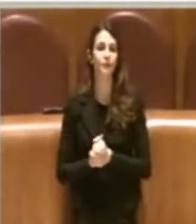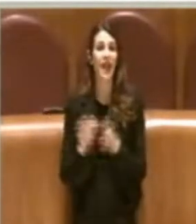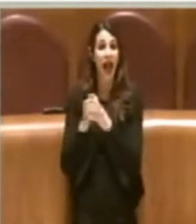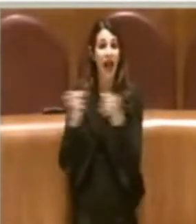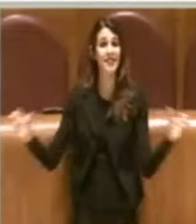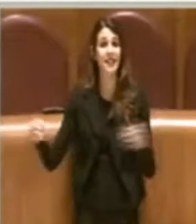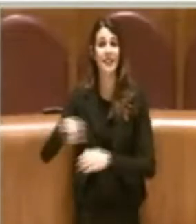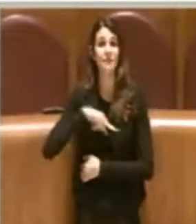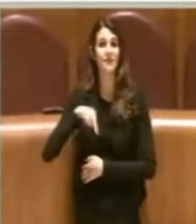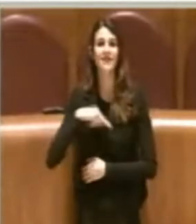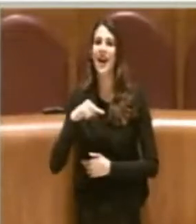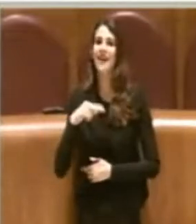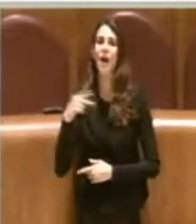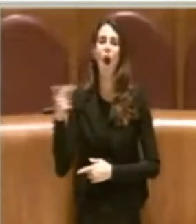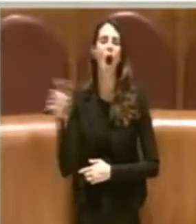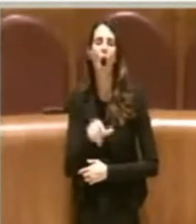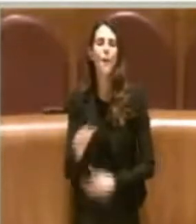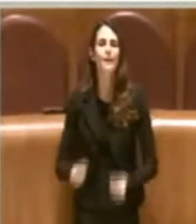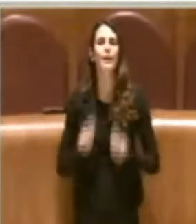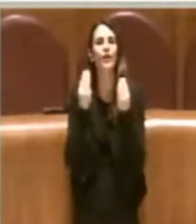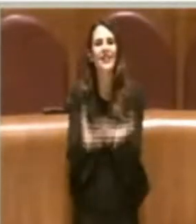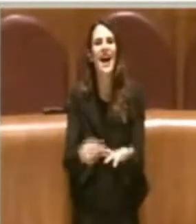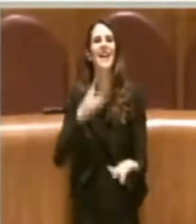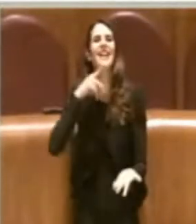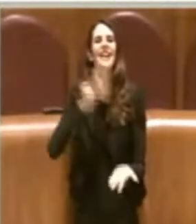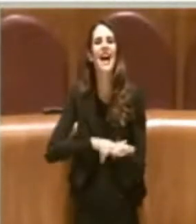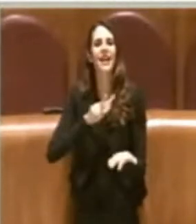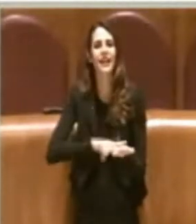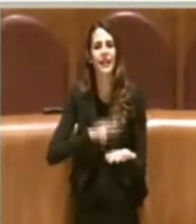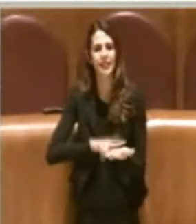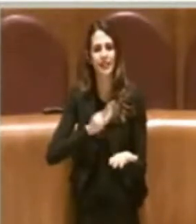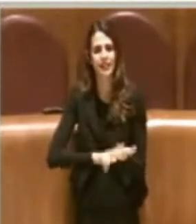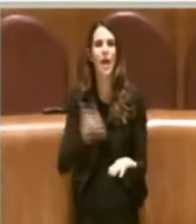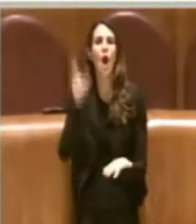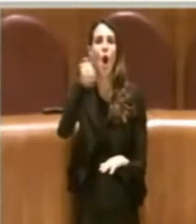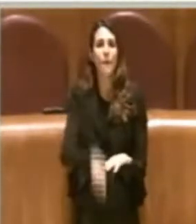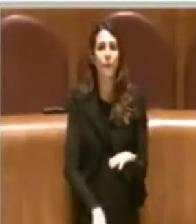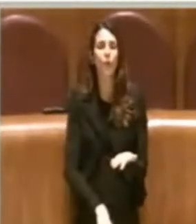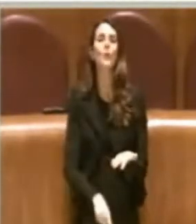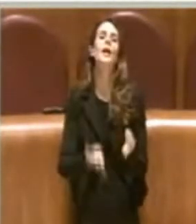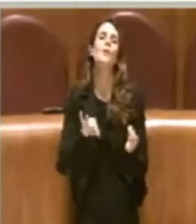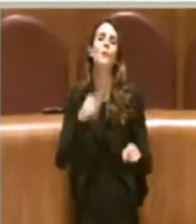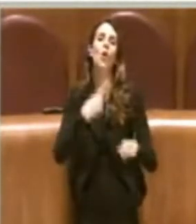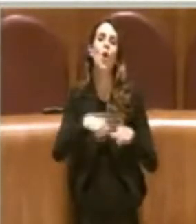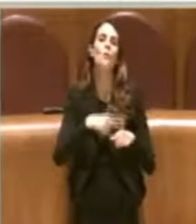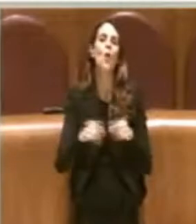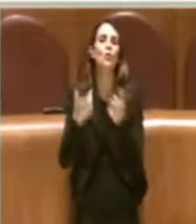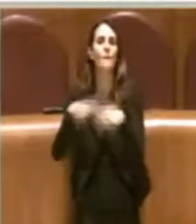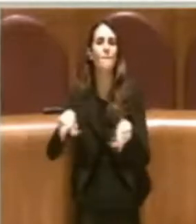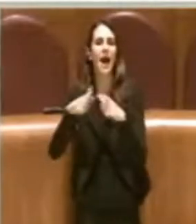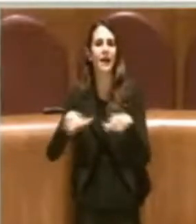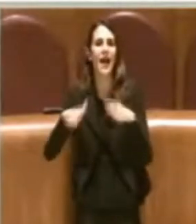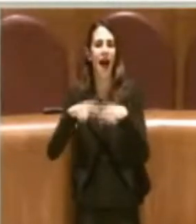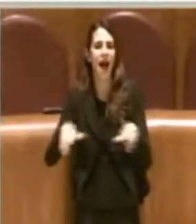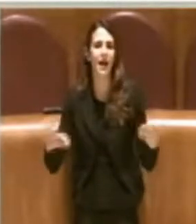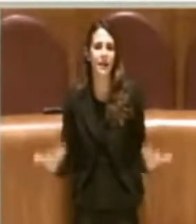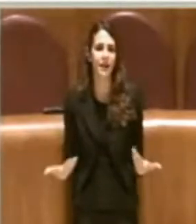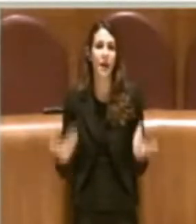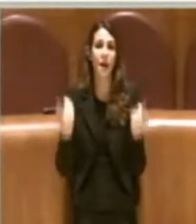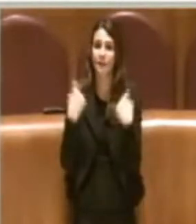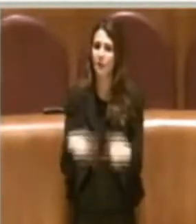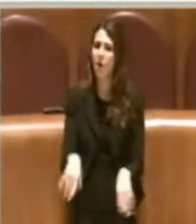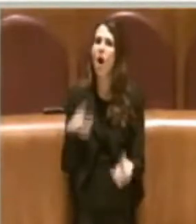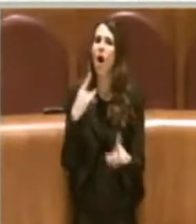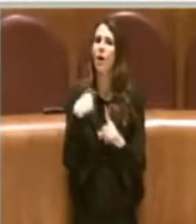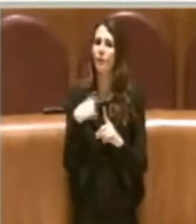dare delle garanzie e quindi delle fideiussioni bancarie ad esse collegate. Devo dire che questo positivamente,